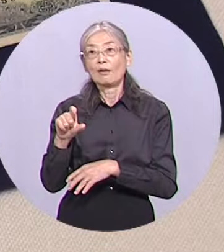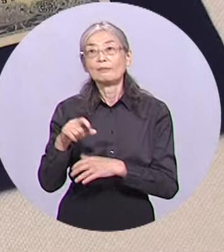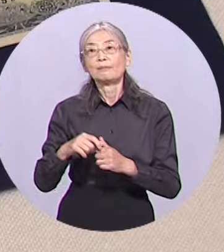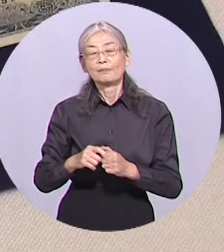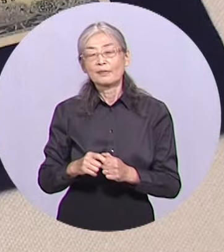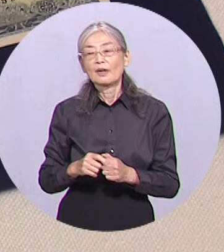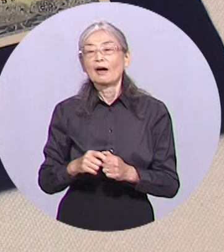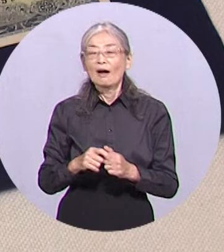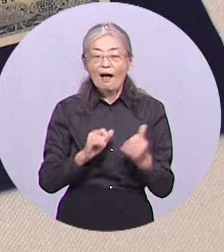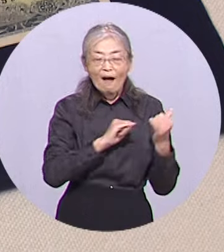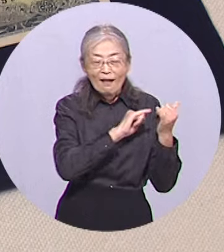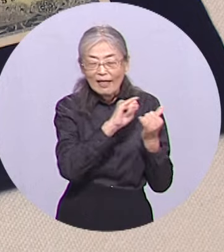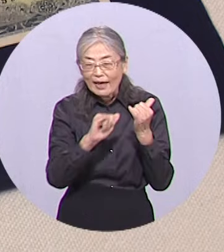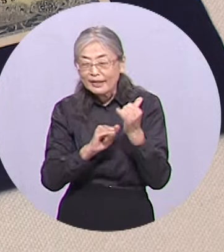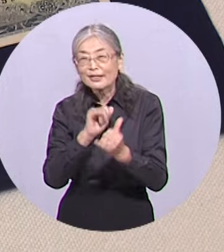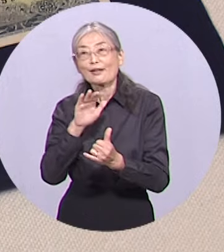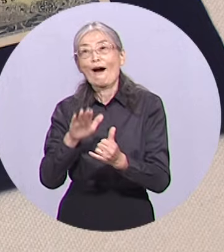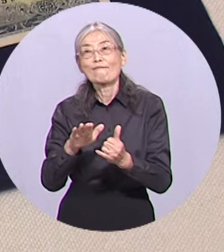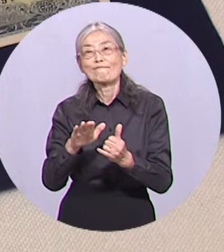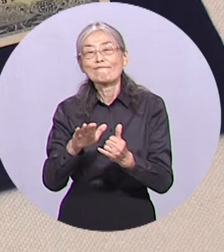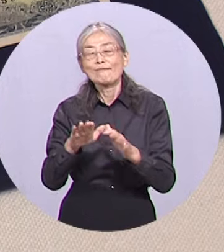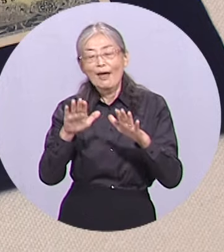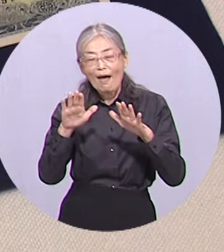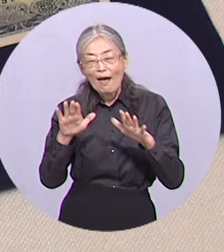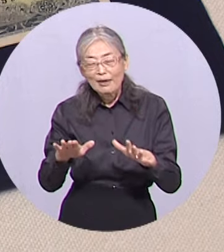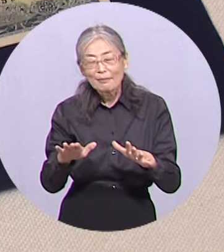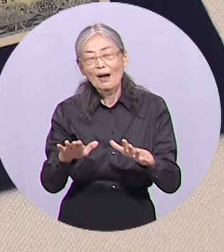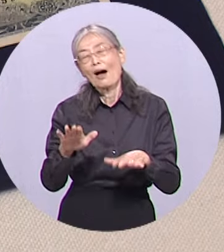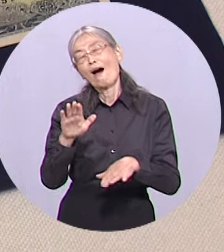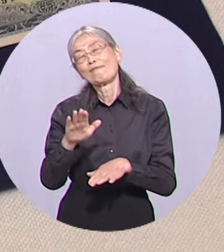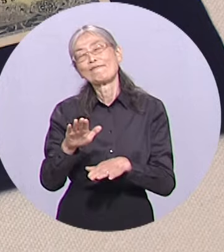ね、物語があって今のお金があるんですね。